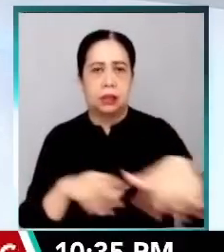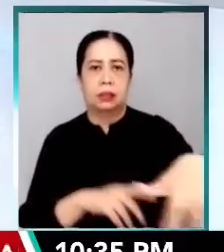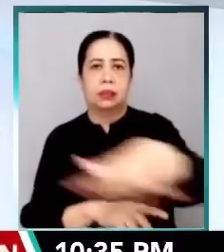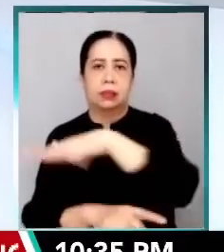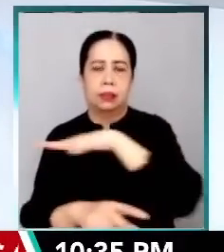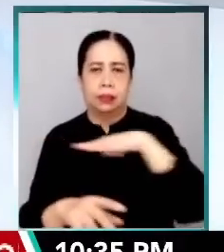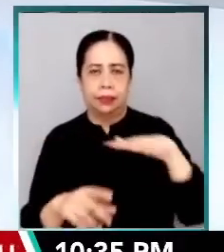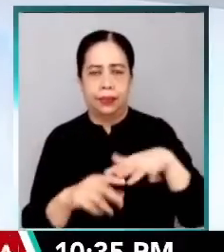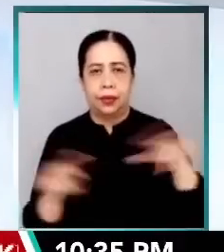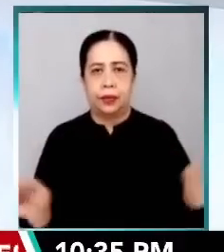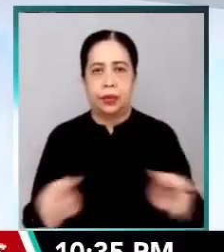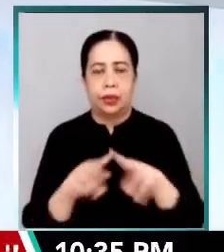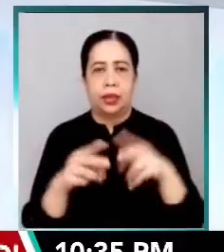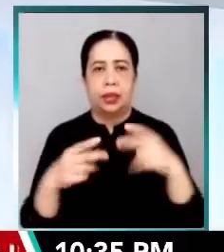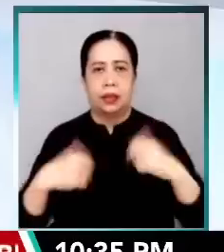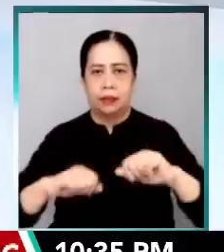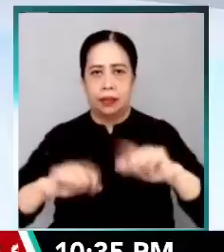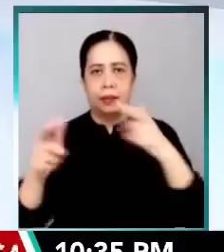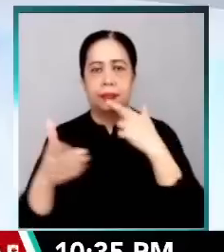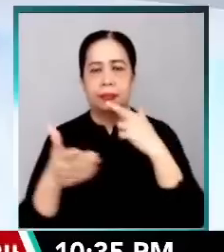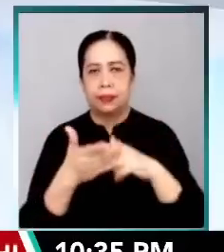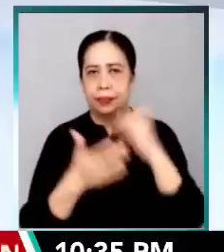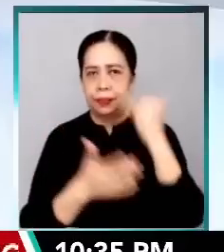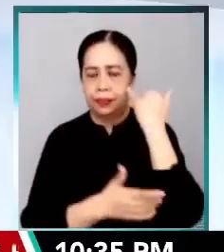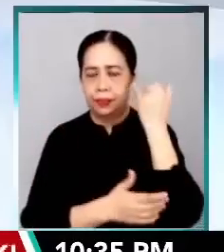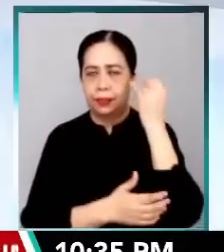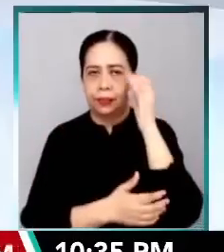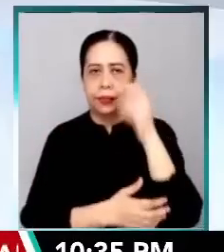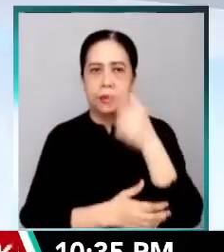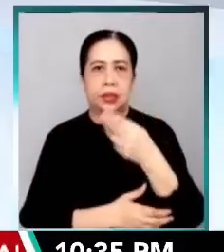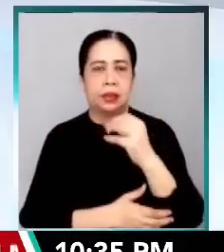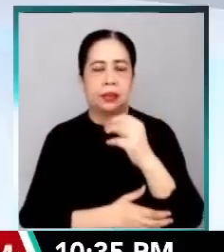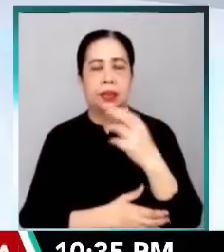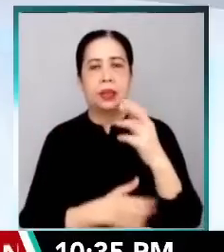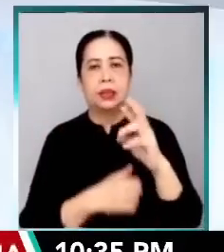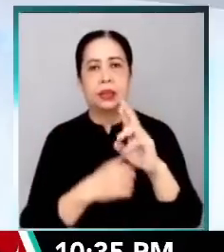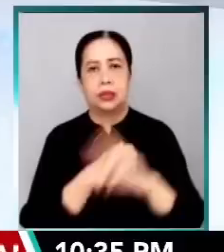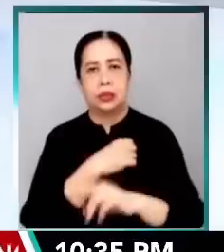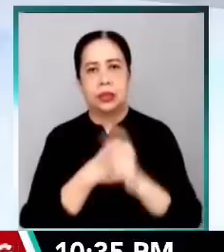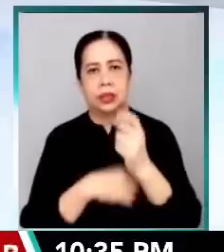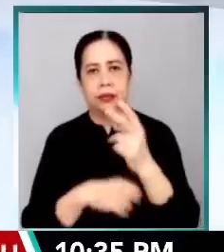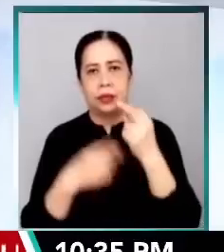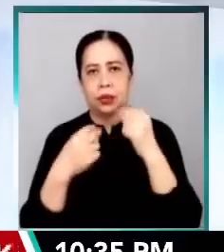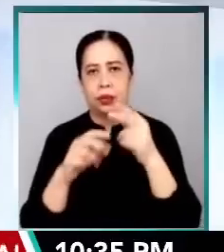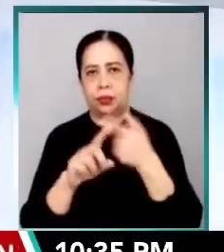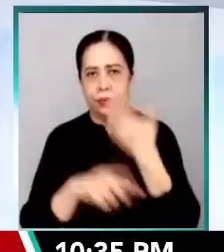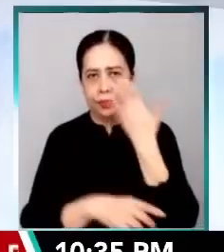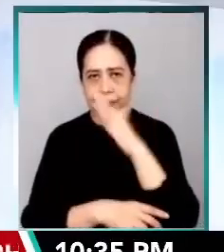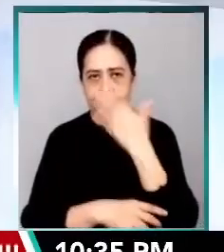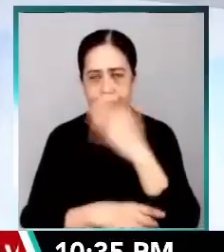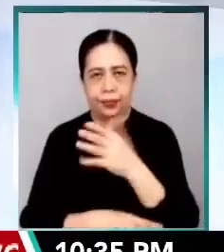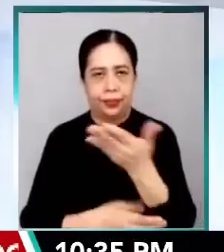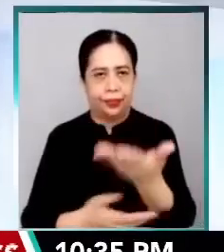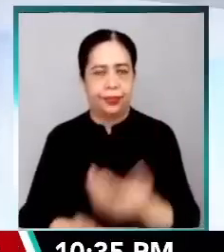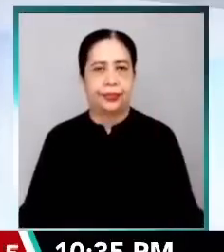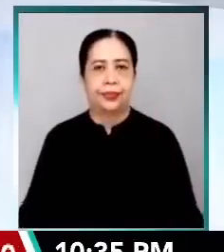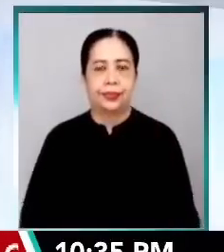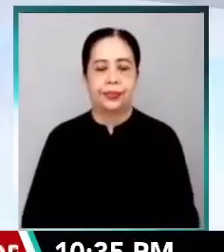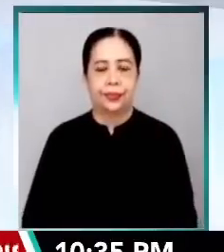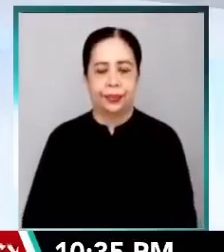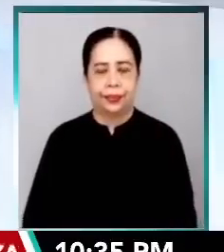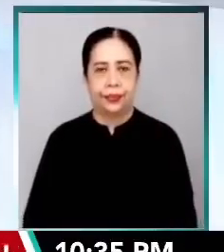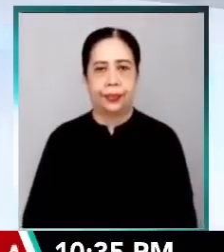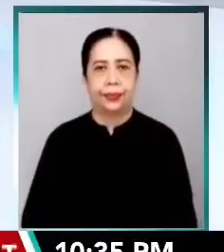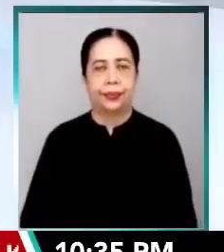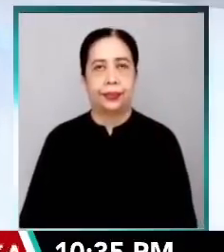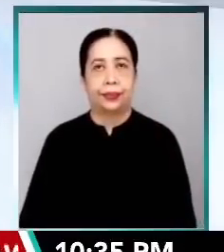May live report si Jesse Cruzat ng GMA Regional TV, Balitang Bicolanja. Jesse! Maki, habang tumatagal nga